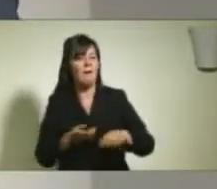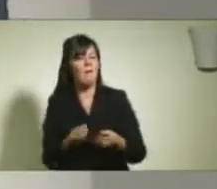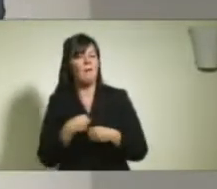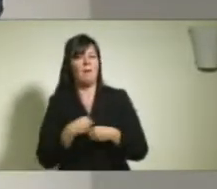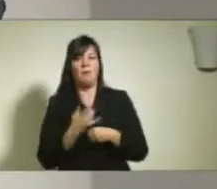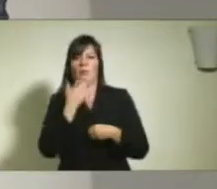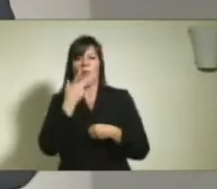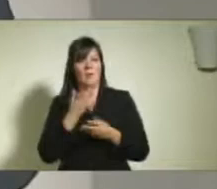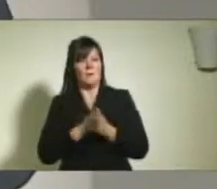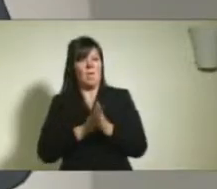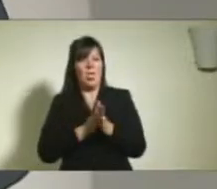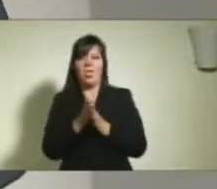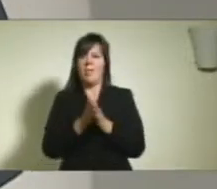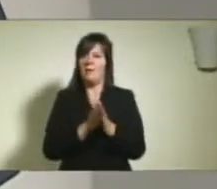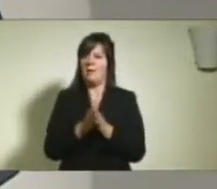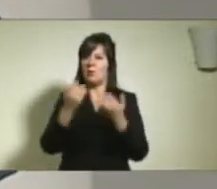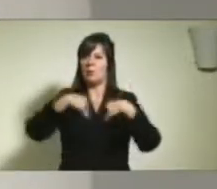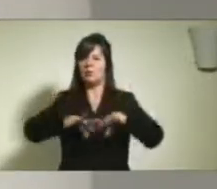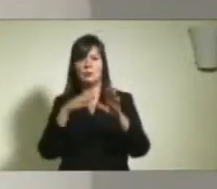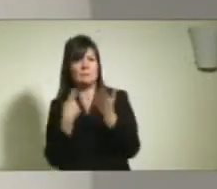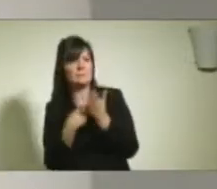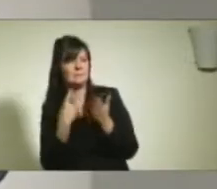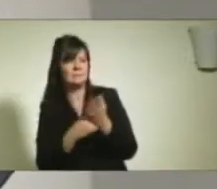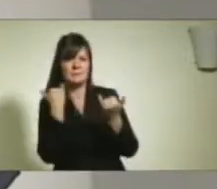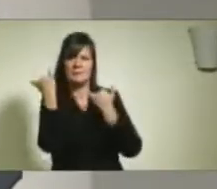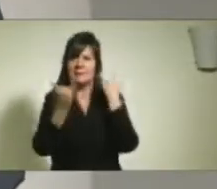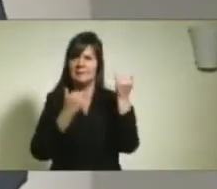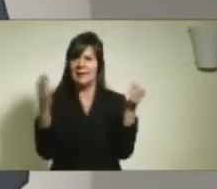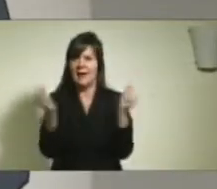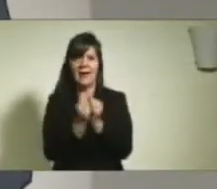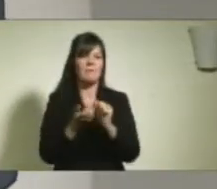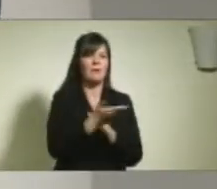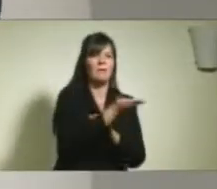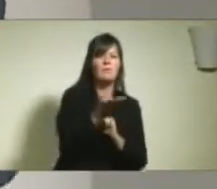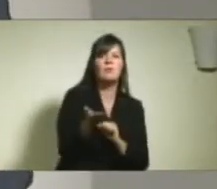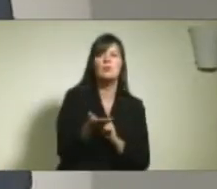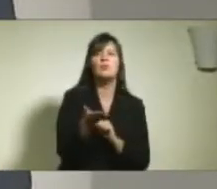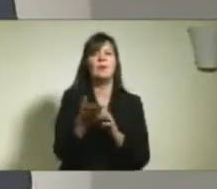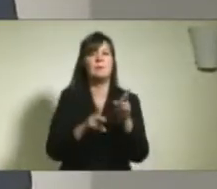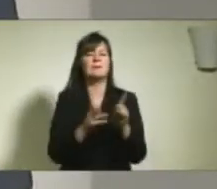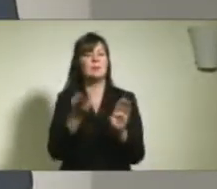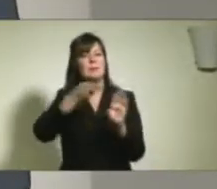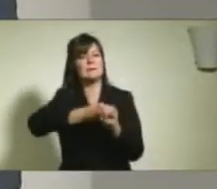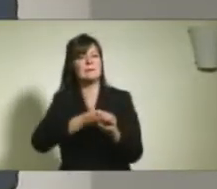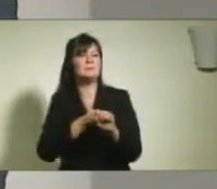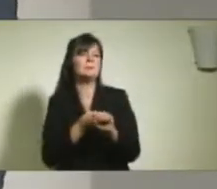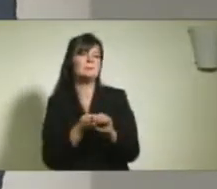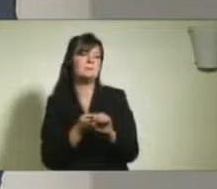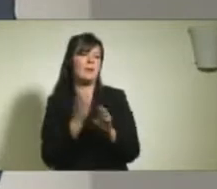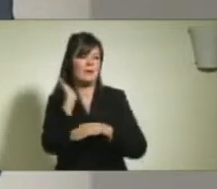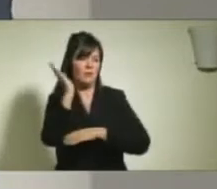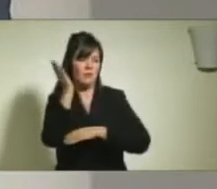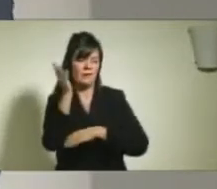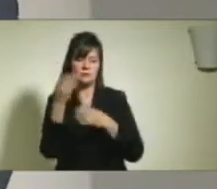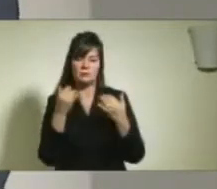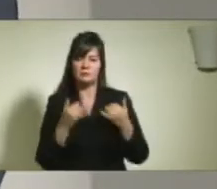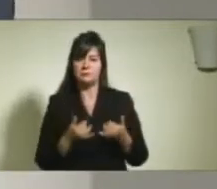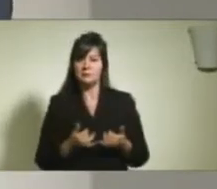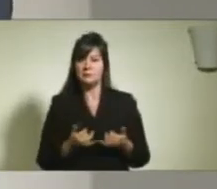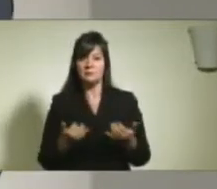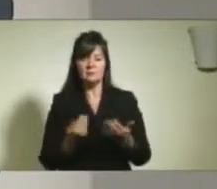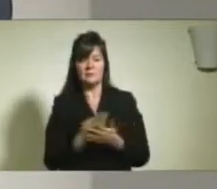et à continuer le débat aussi avec vous, les gens qui ont participé à cette conférence, parce que ce qu'on voit,